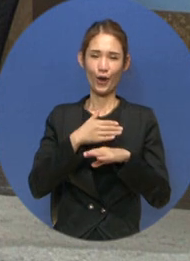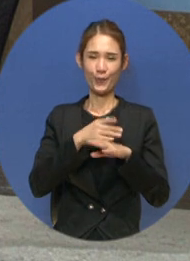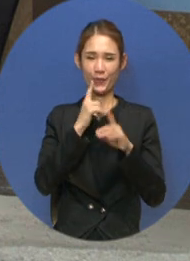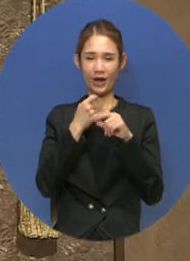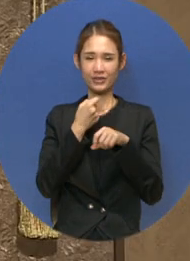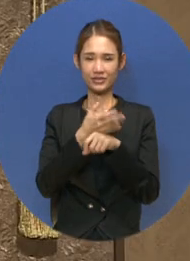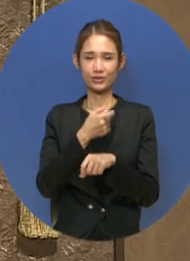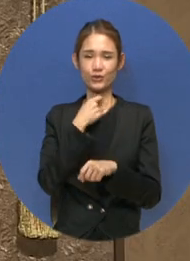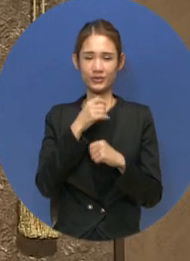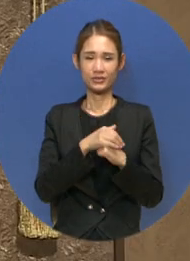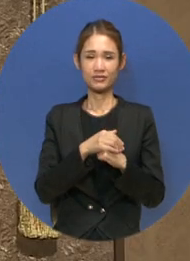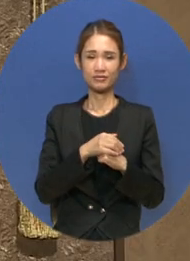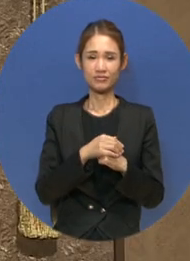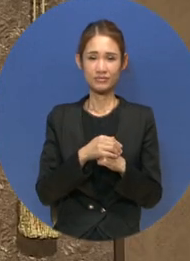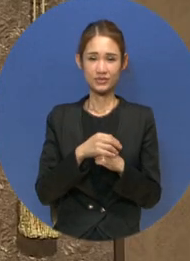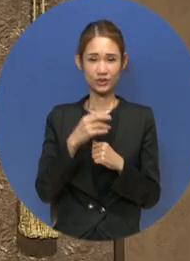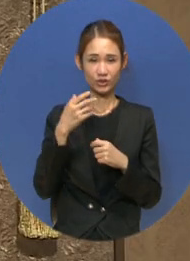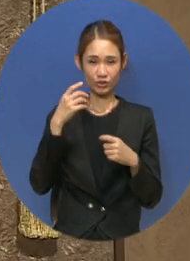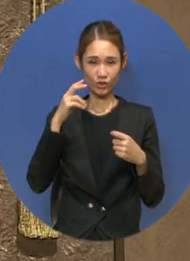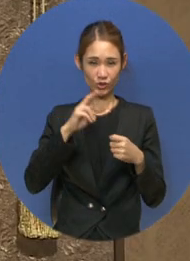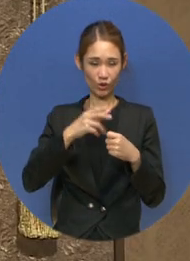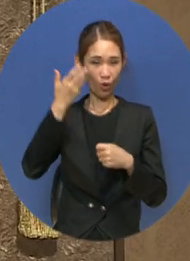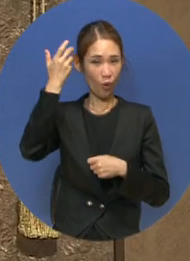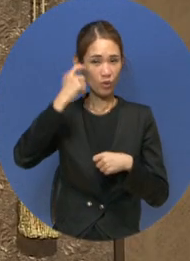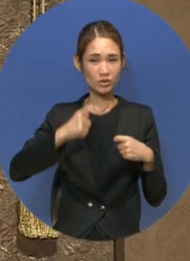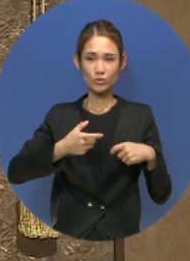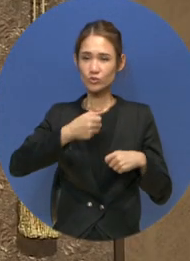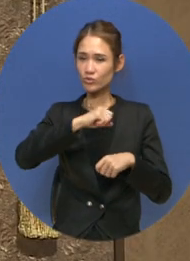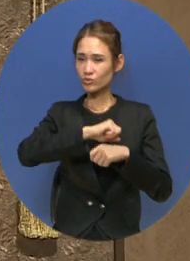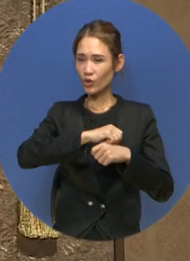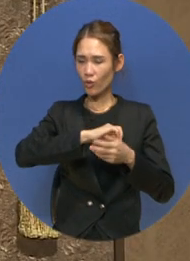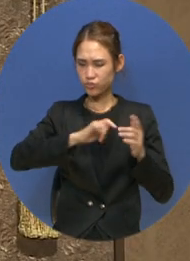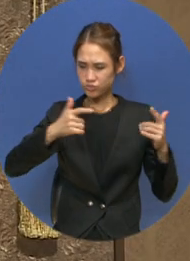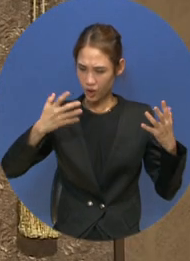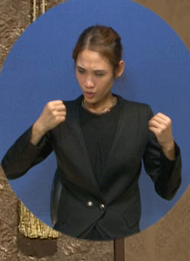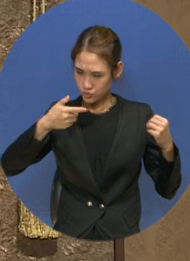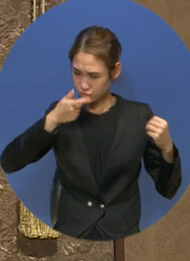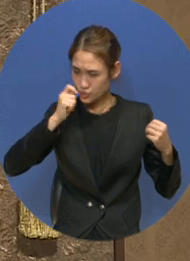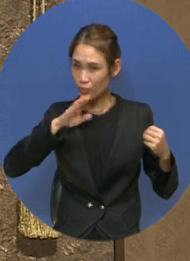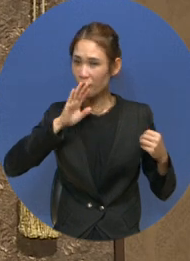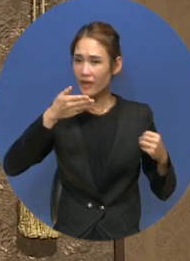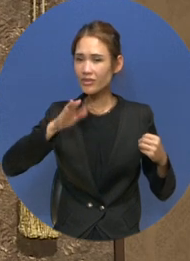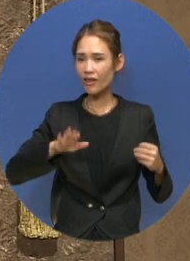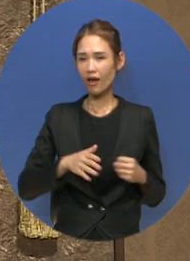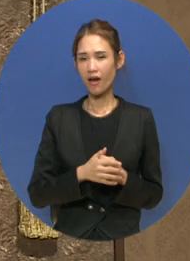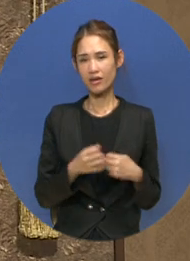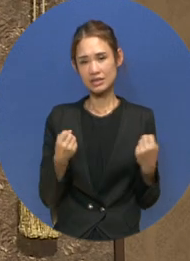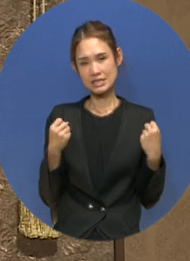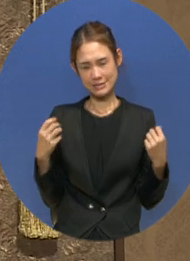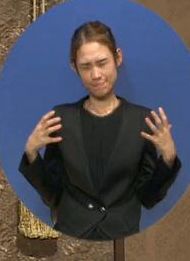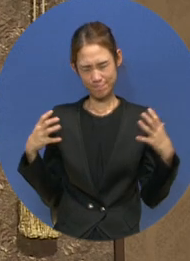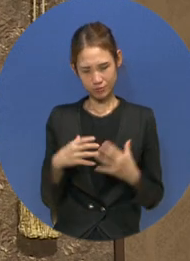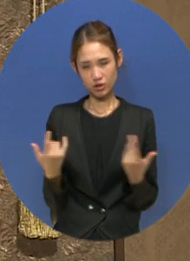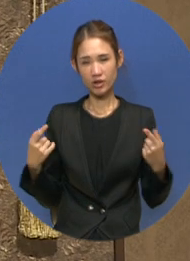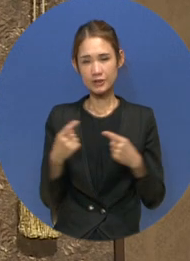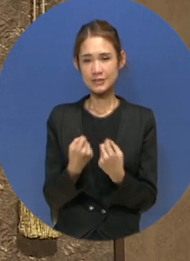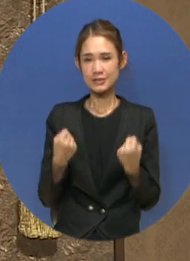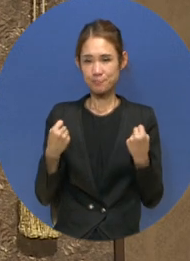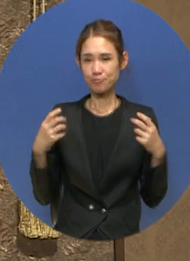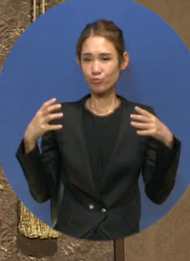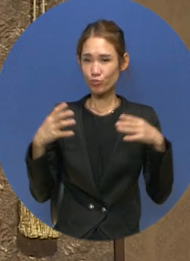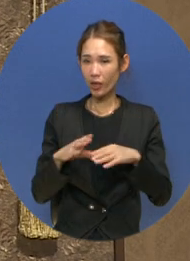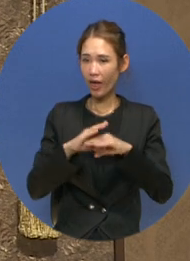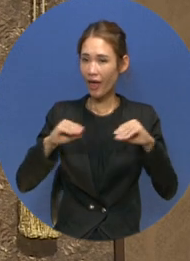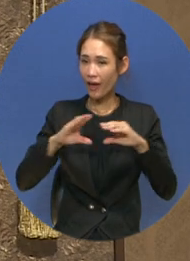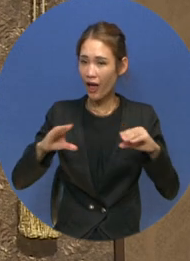드리고 뭐 싶네요. 어찌 보면 영등포의 인프라가 부족하지만 그 네. 부족한 인프라를 힘을 모아서 함께 해결해 나간다